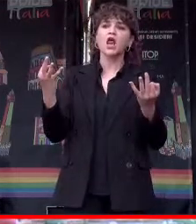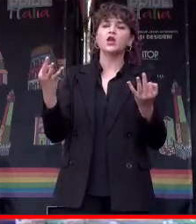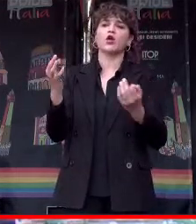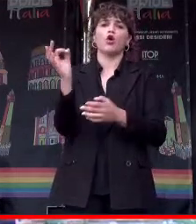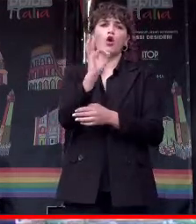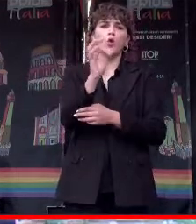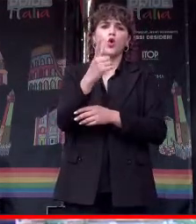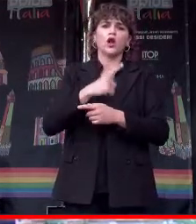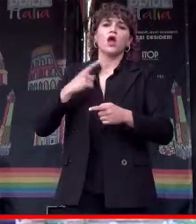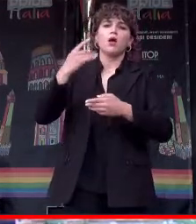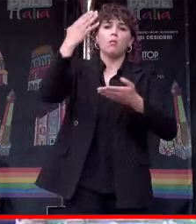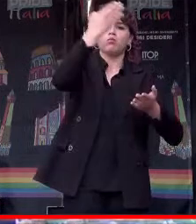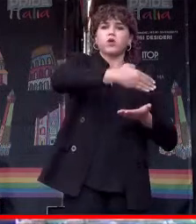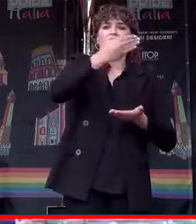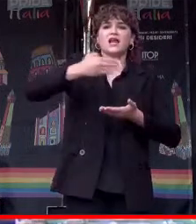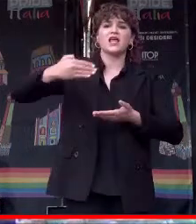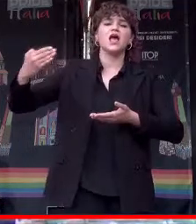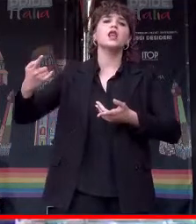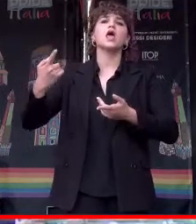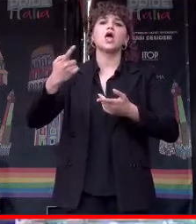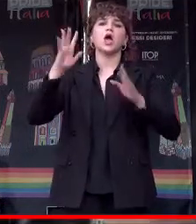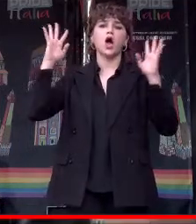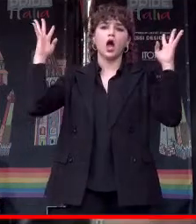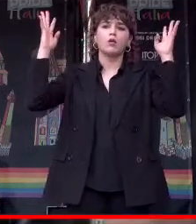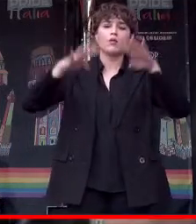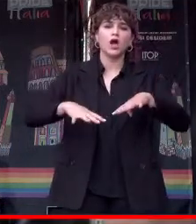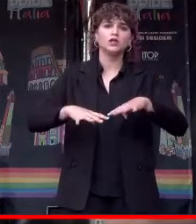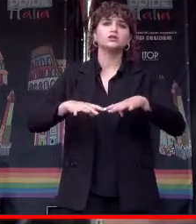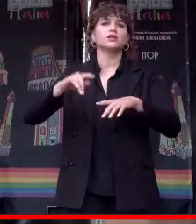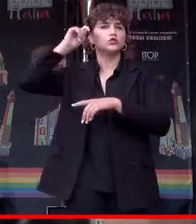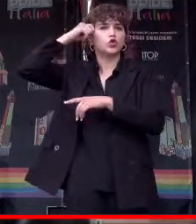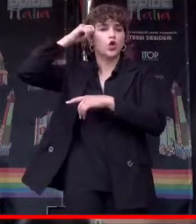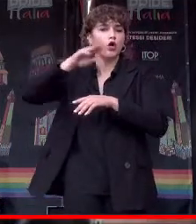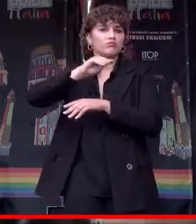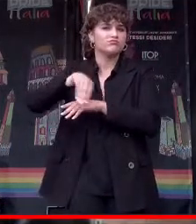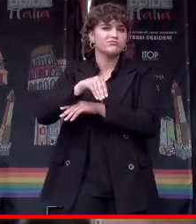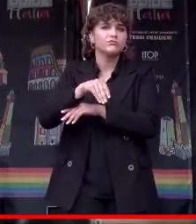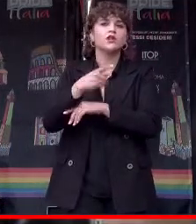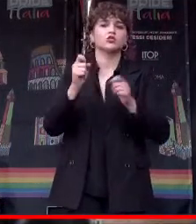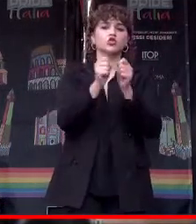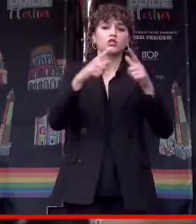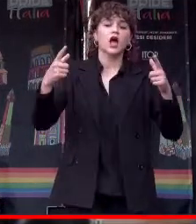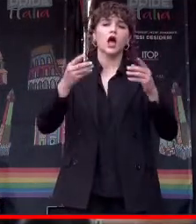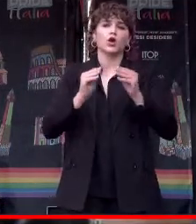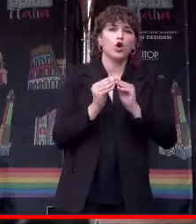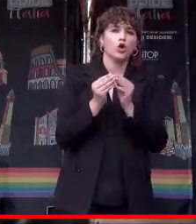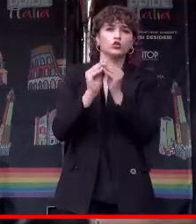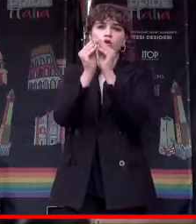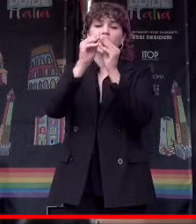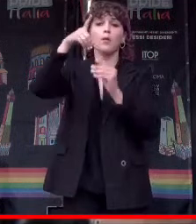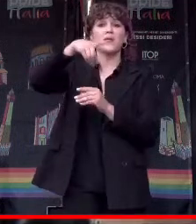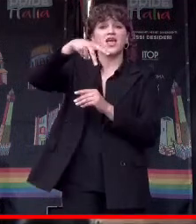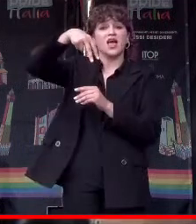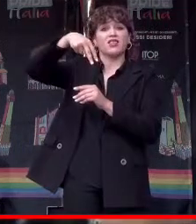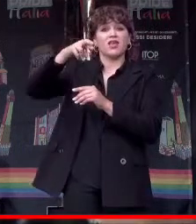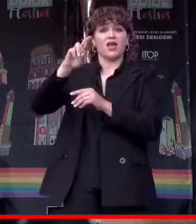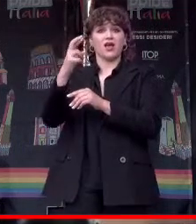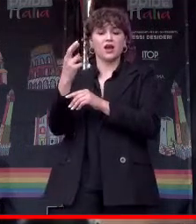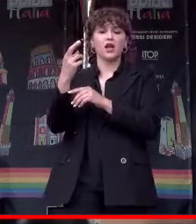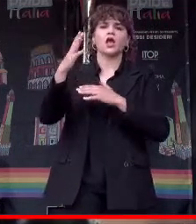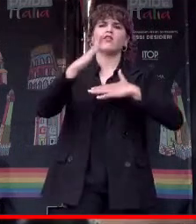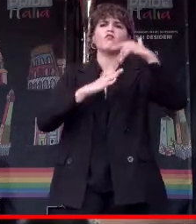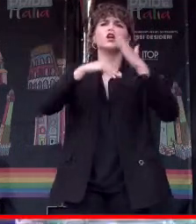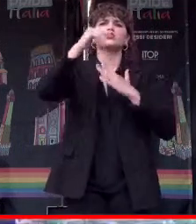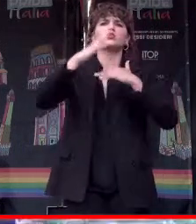abbattere le barriere. Il trucco sarà costruire città, e il PNRR farà arrivare tantissima infrastruttura, i più critici dicono